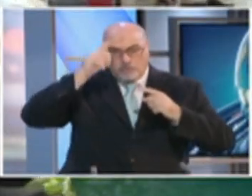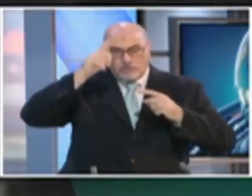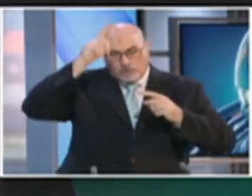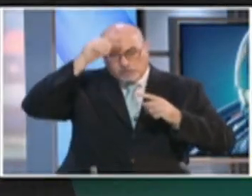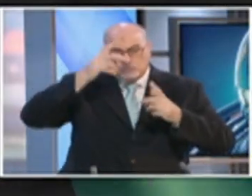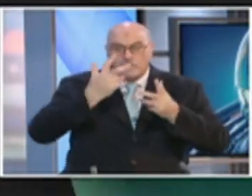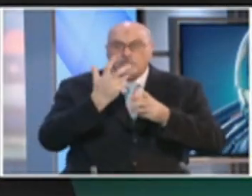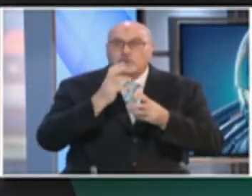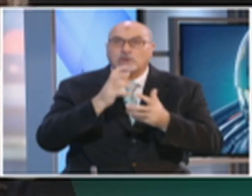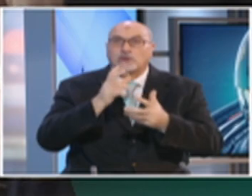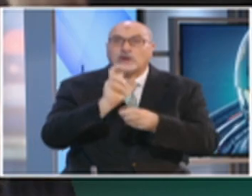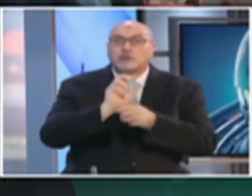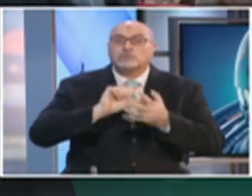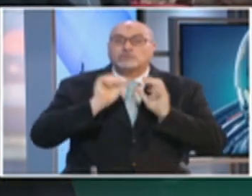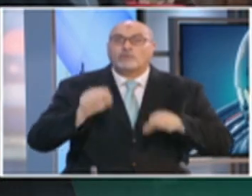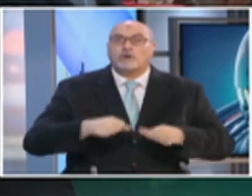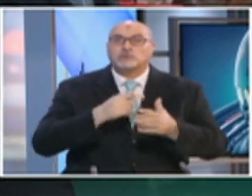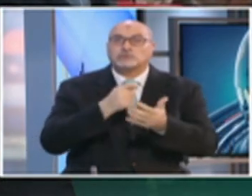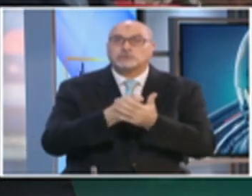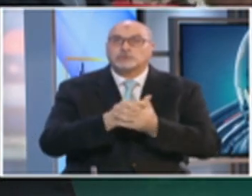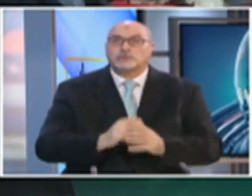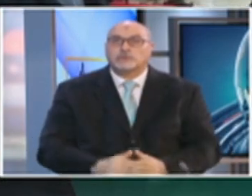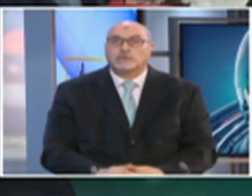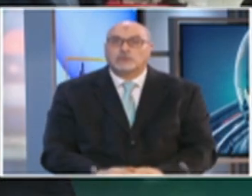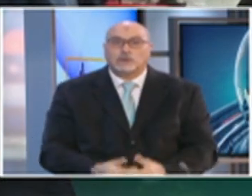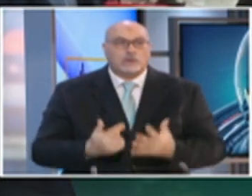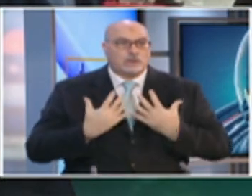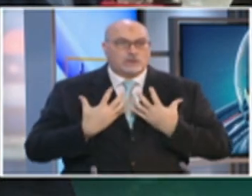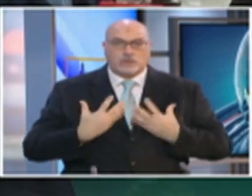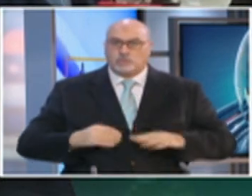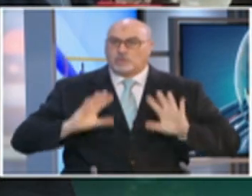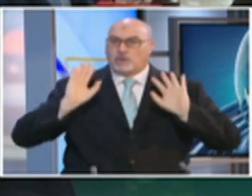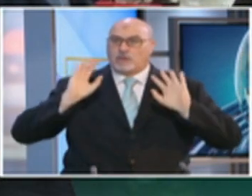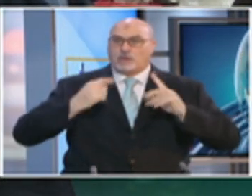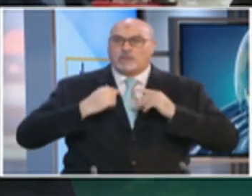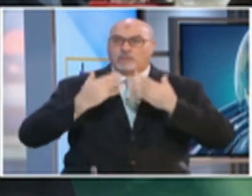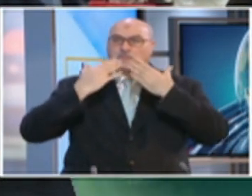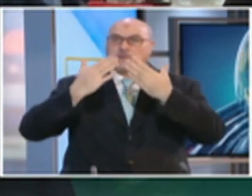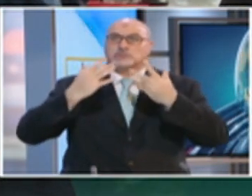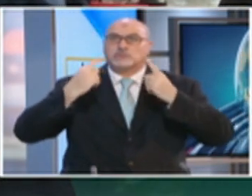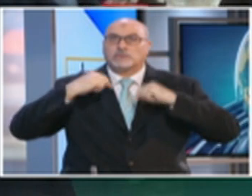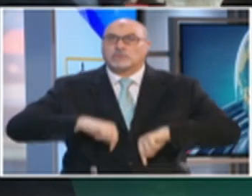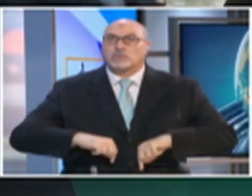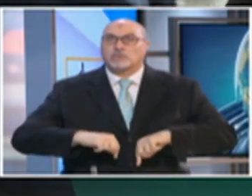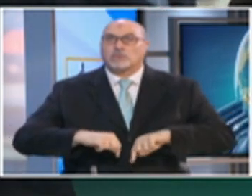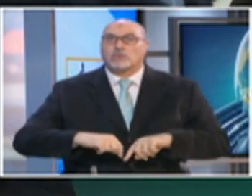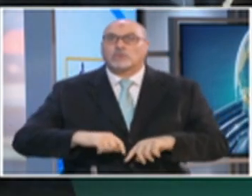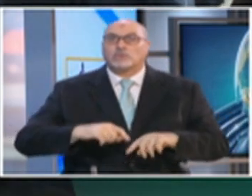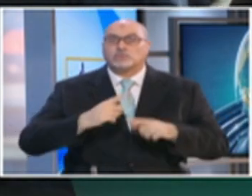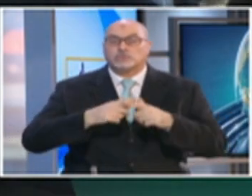القدرة الشرائية للمواطن. الحمد لله، نشكر المجهودات اللي راهي تبذل بها الدولة على هذا الأمر اللي